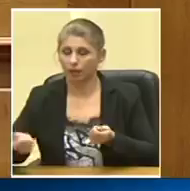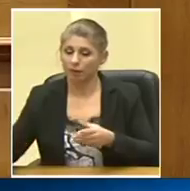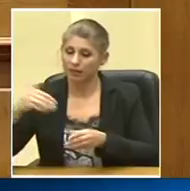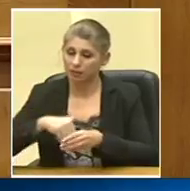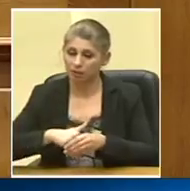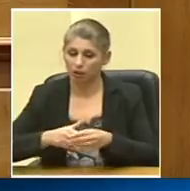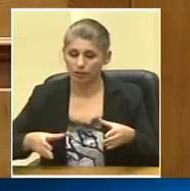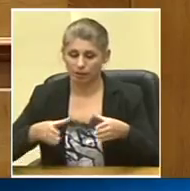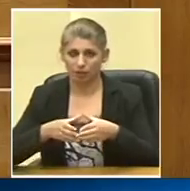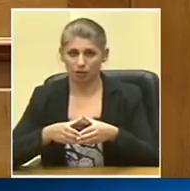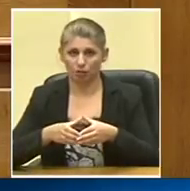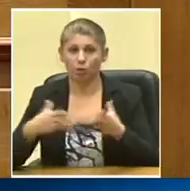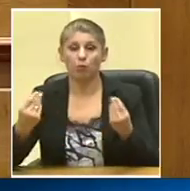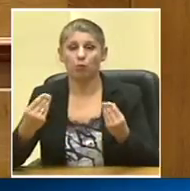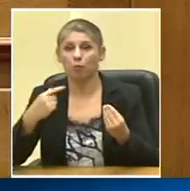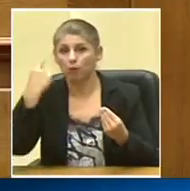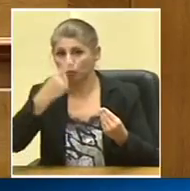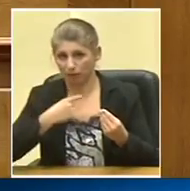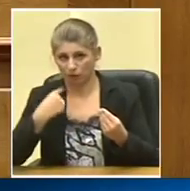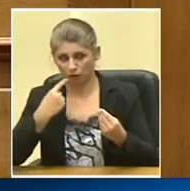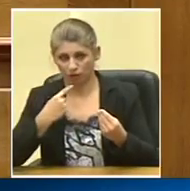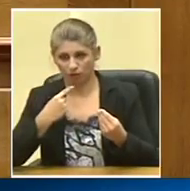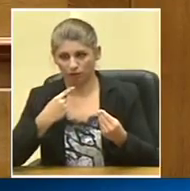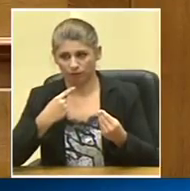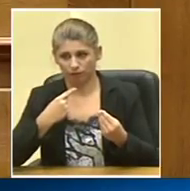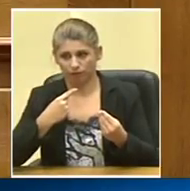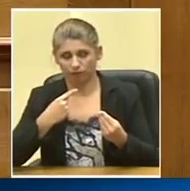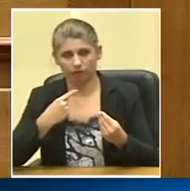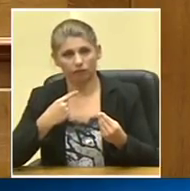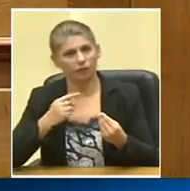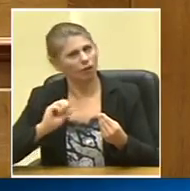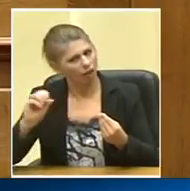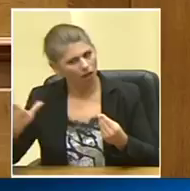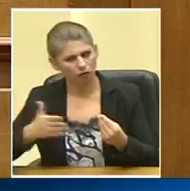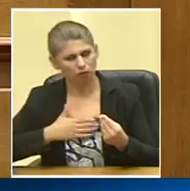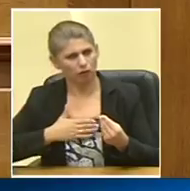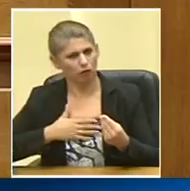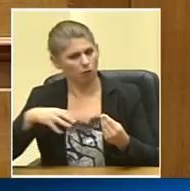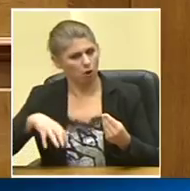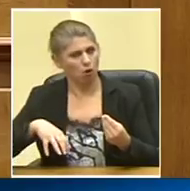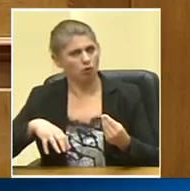στην Επιτροπή Πολλών Προσωπικότητων και έξω από το δικό μας χώρο